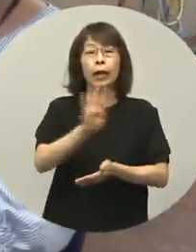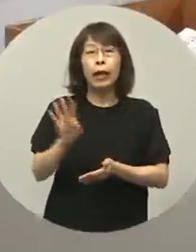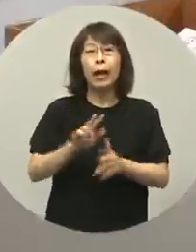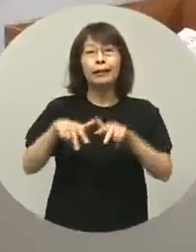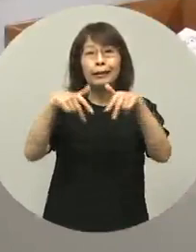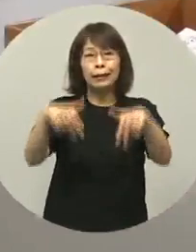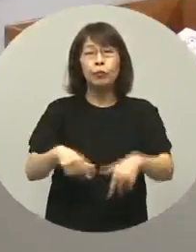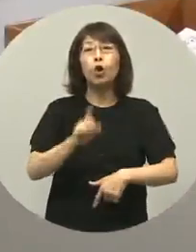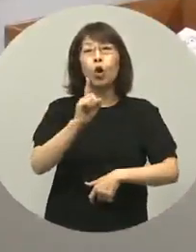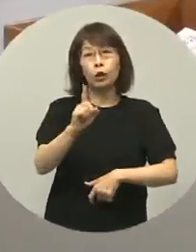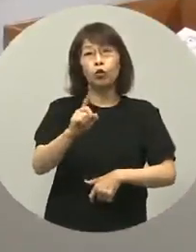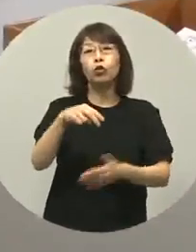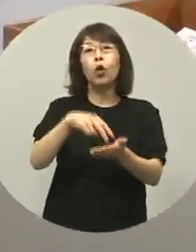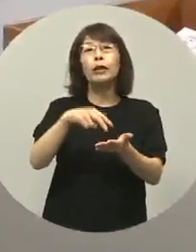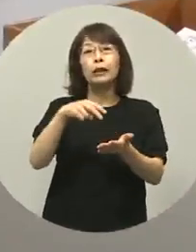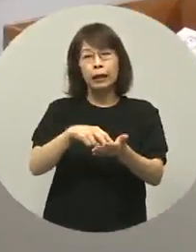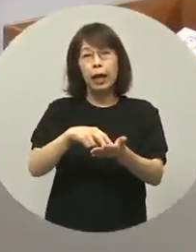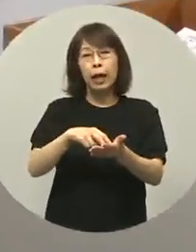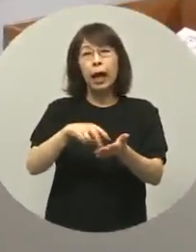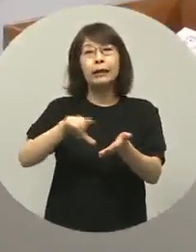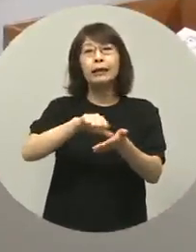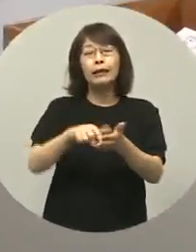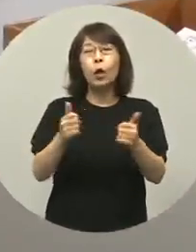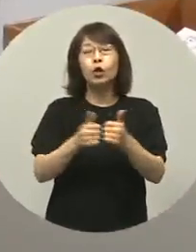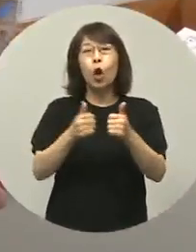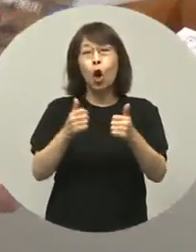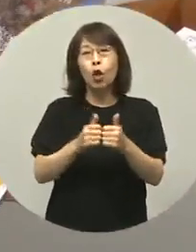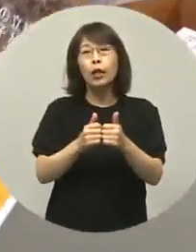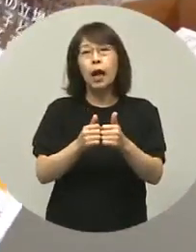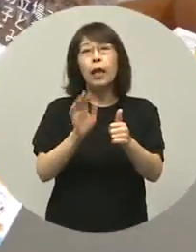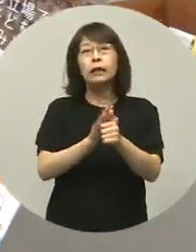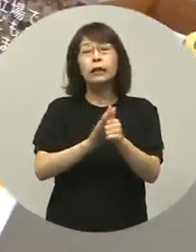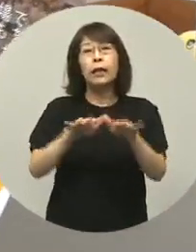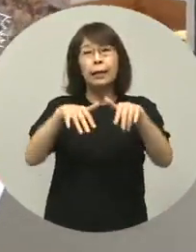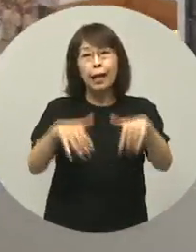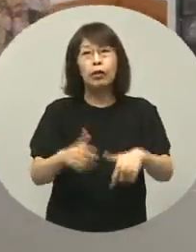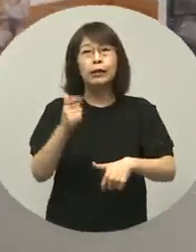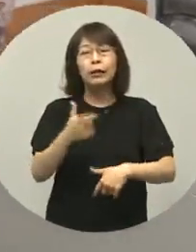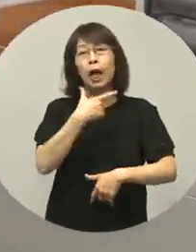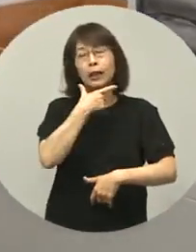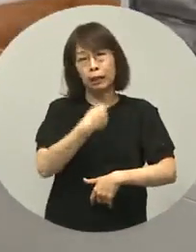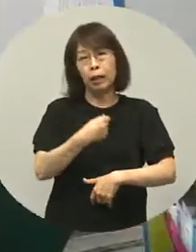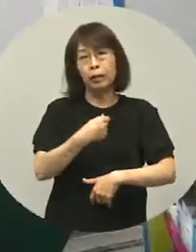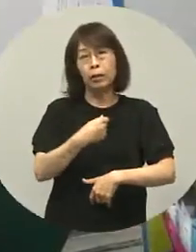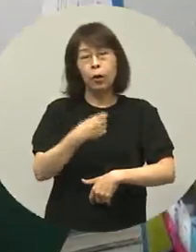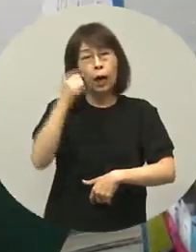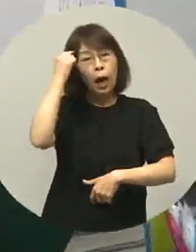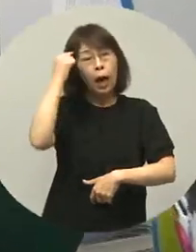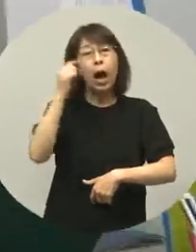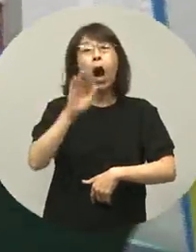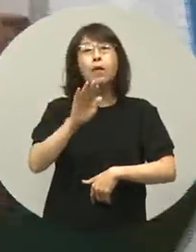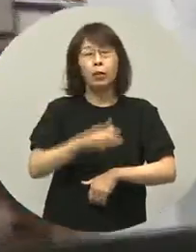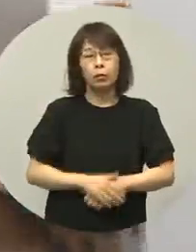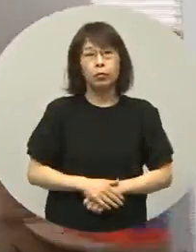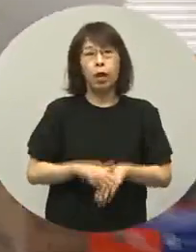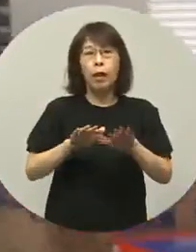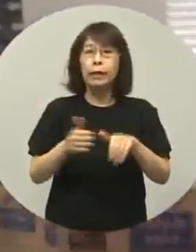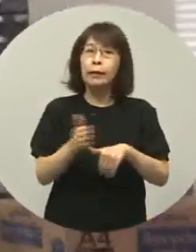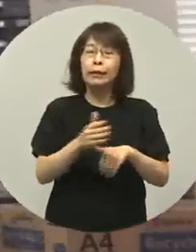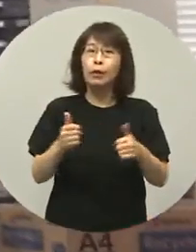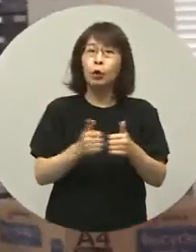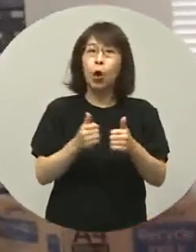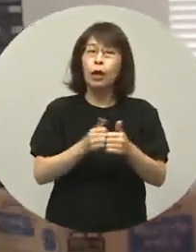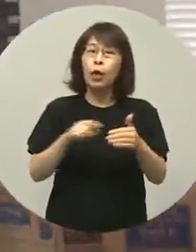に地域の相談支援体制をしっかりとしたものにしていきたい、そういった大きな柱がございます。最近寄せられる相談事という